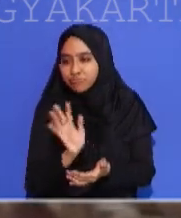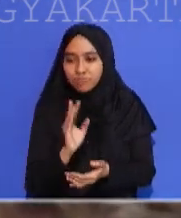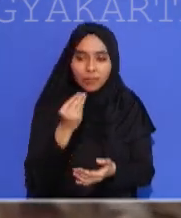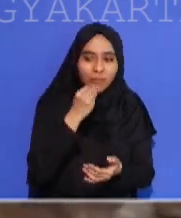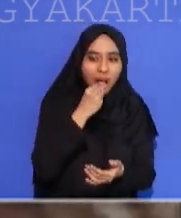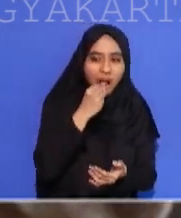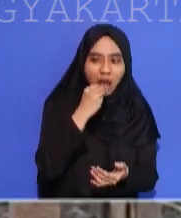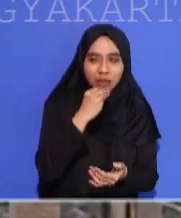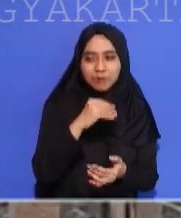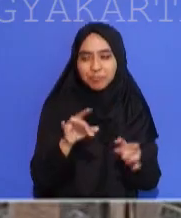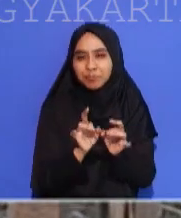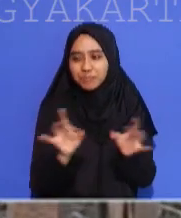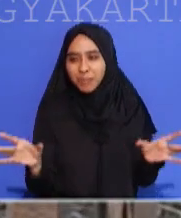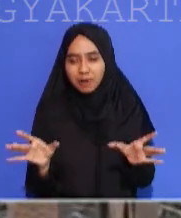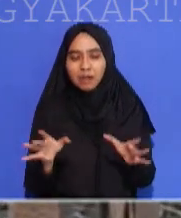yang